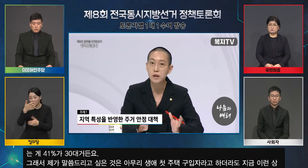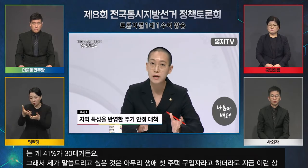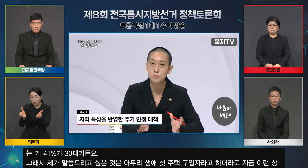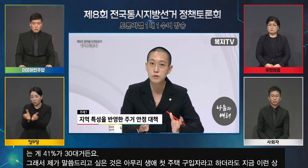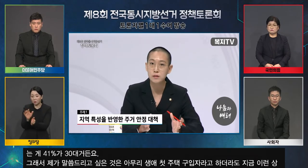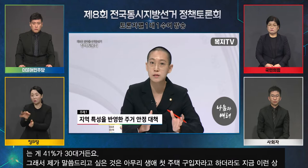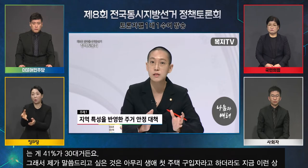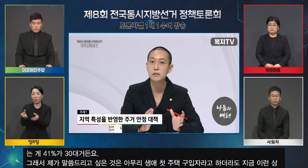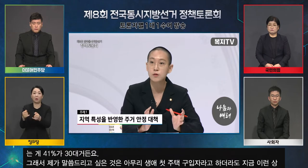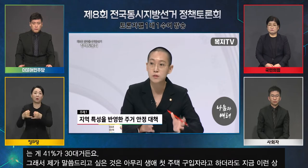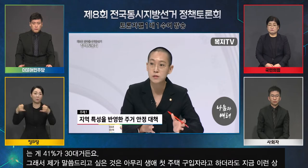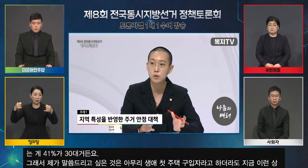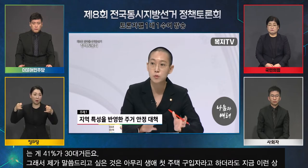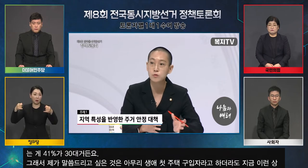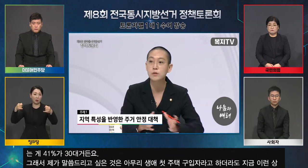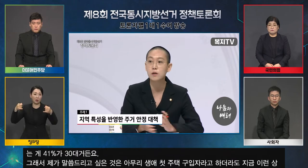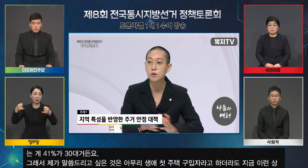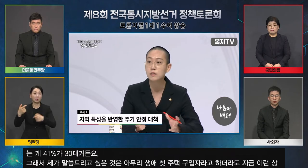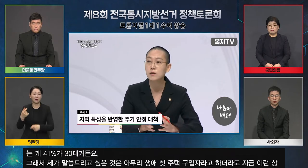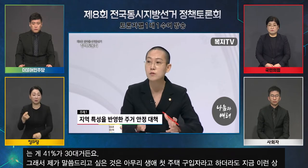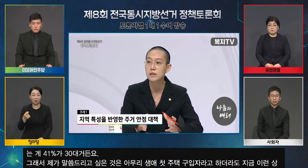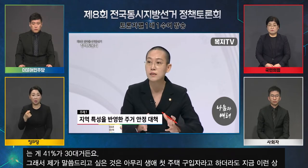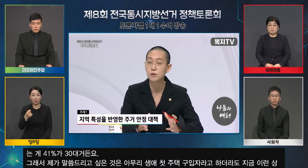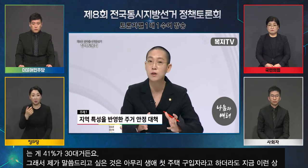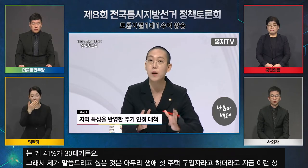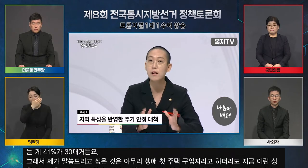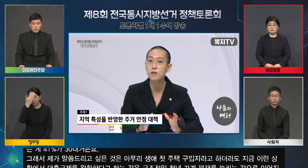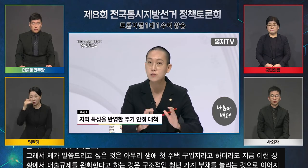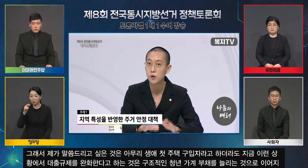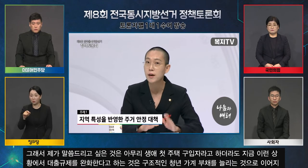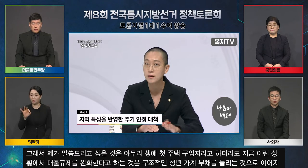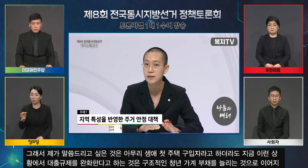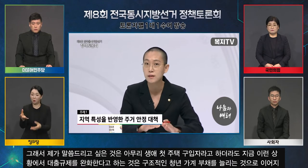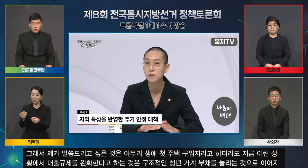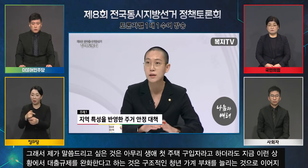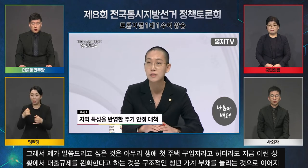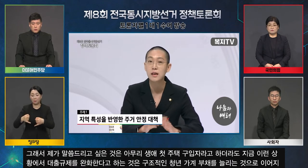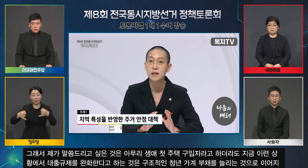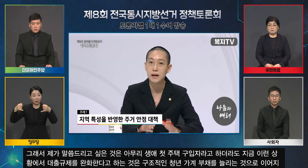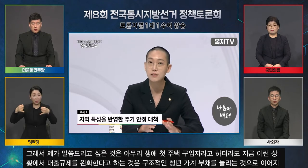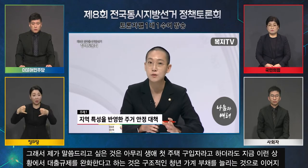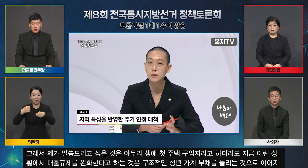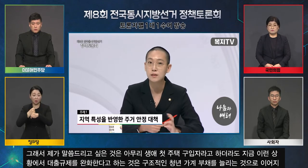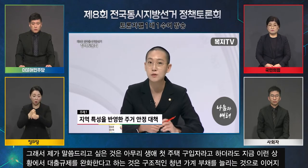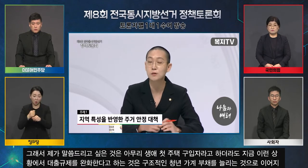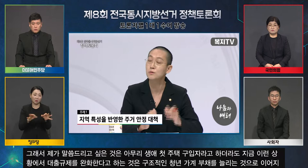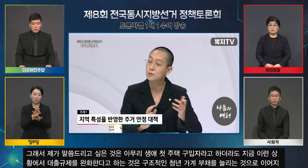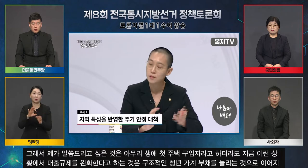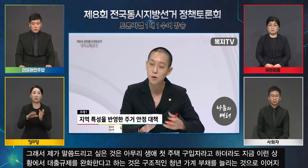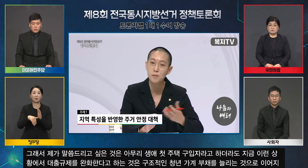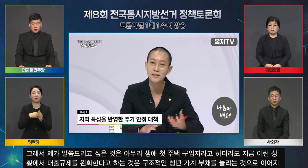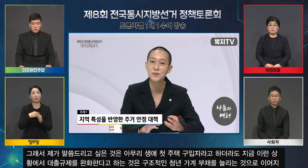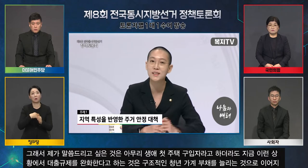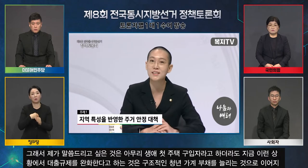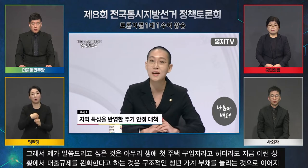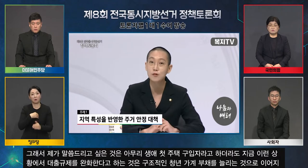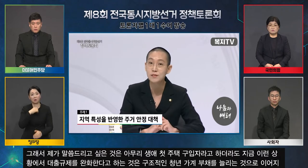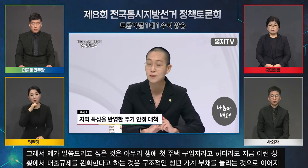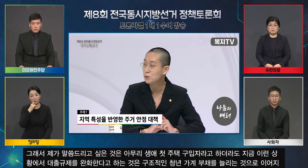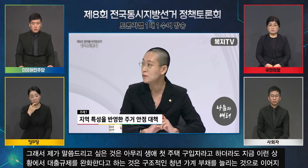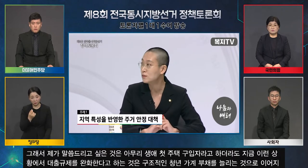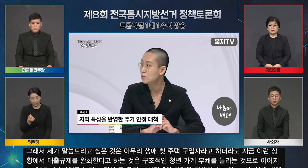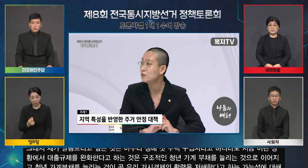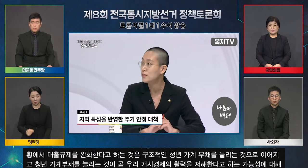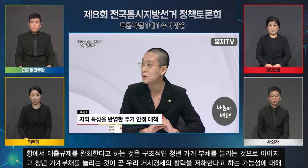청년 가계부채를 늘리는 것이 곧 우리 거시경제에서의 활력을 저해한다라고 하는 가능성에 대해서 얼마 전에